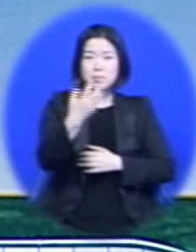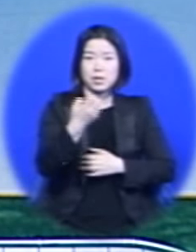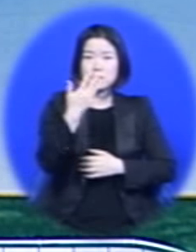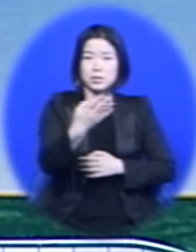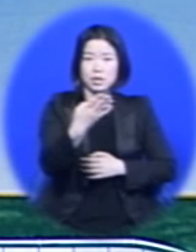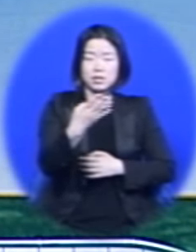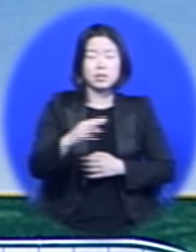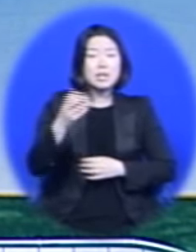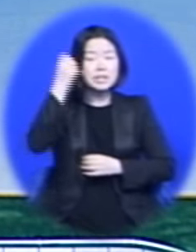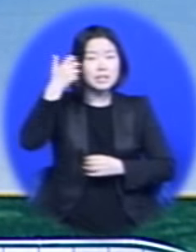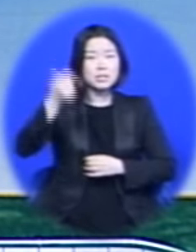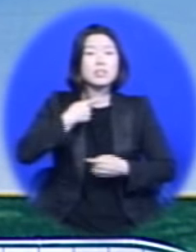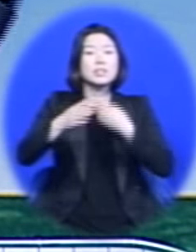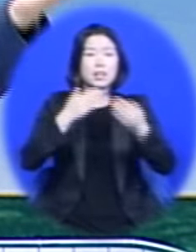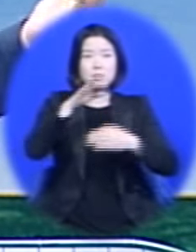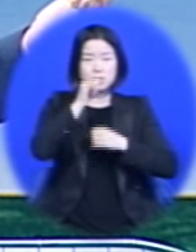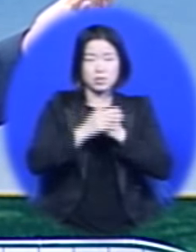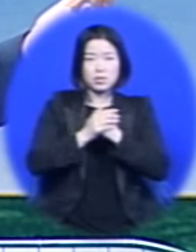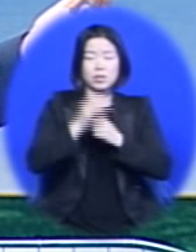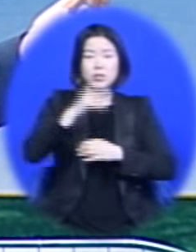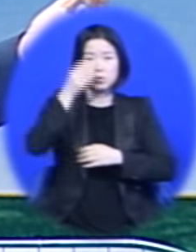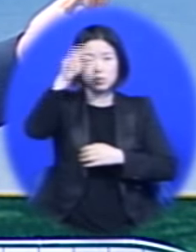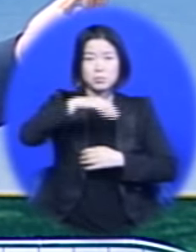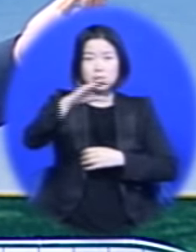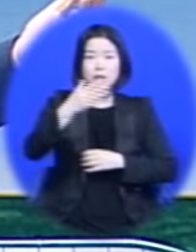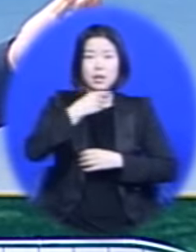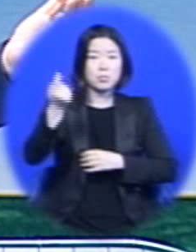체험했습니다. 그리고 십자가 복음에 눈이 뜨였습니다.